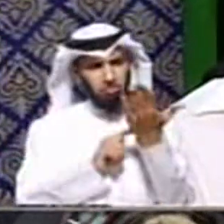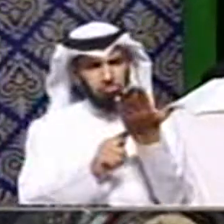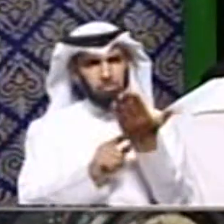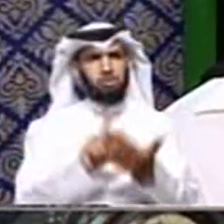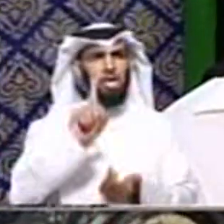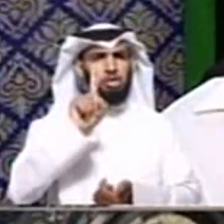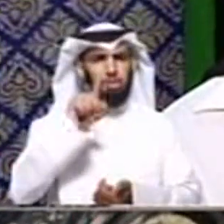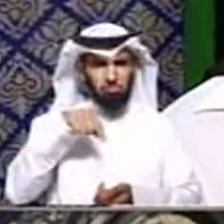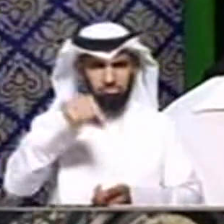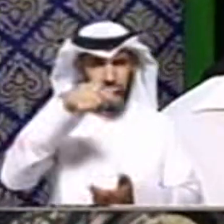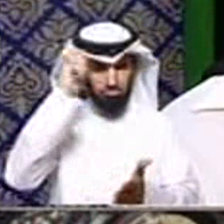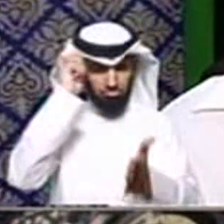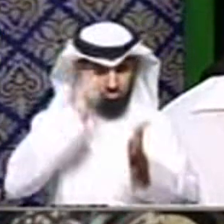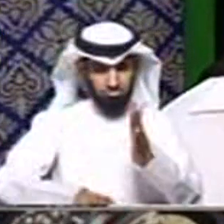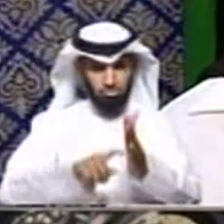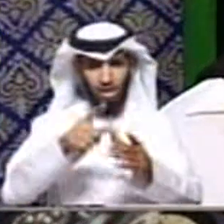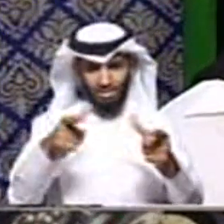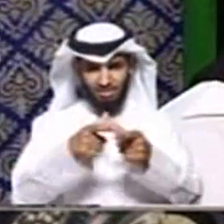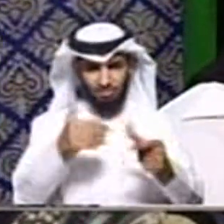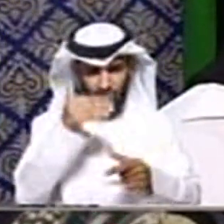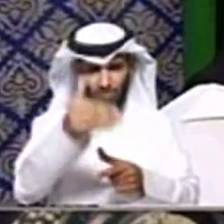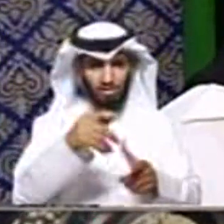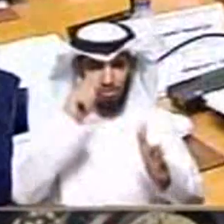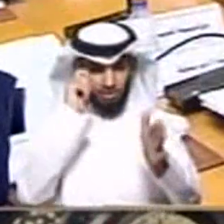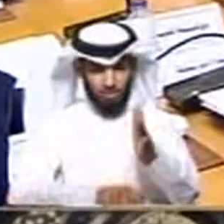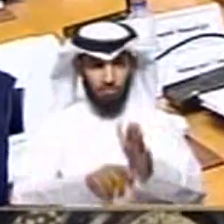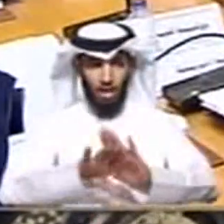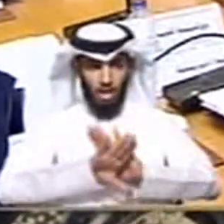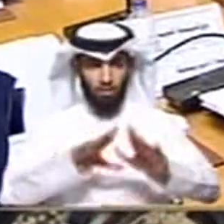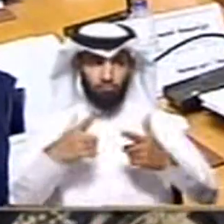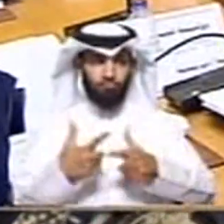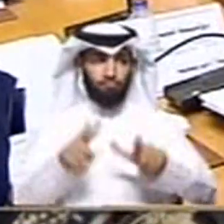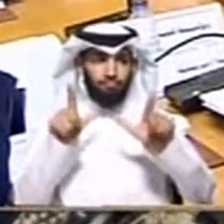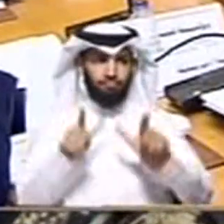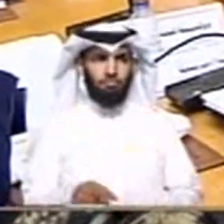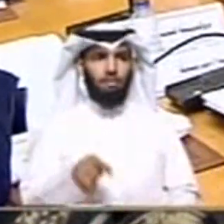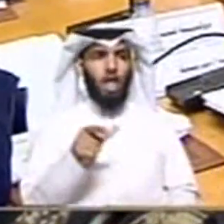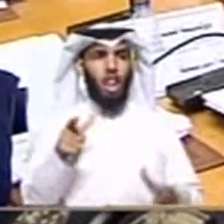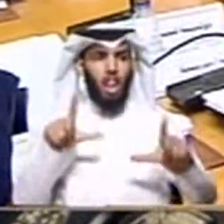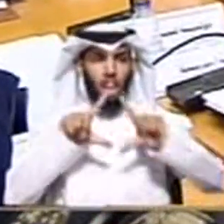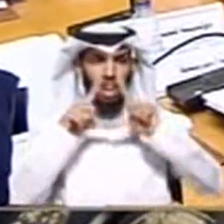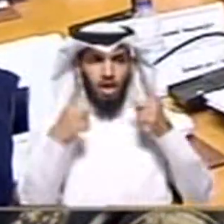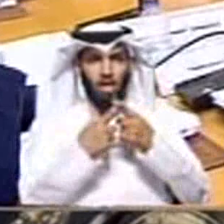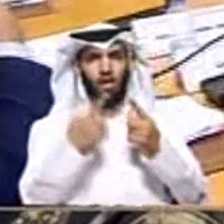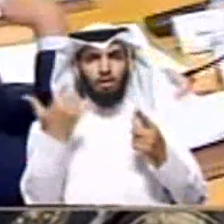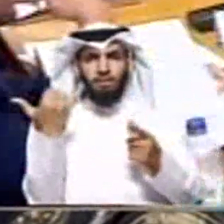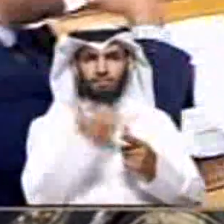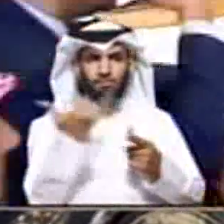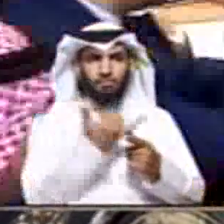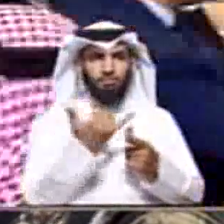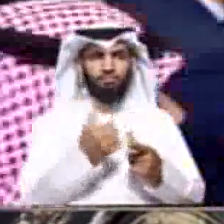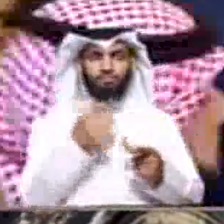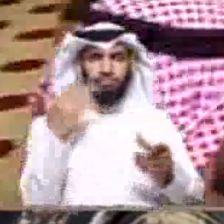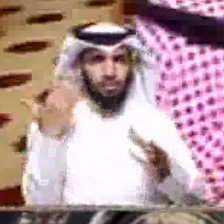في صدد اعتماده في الاجتماع القادم لمدراء عامي الجمارك. فاللجنة هذه تنبع أهمية عملها من